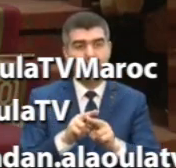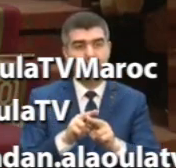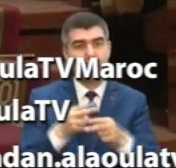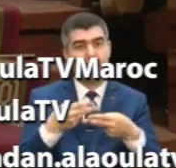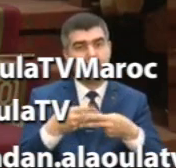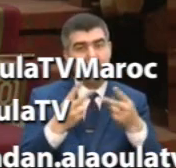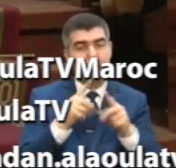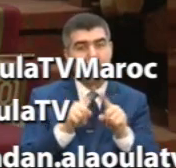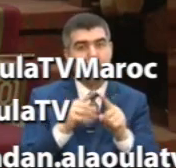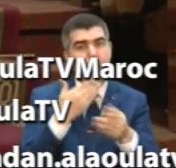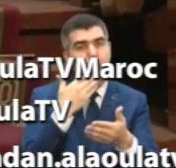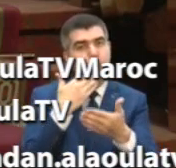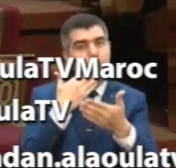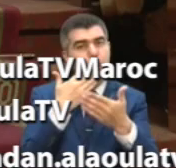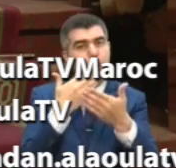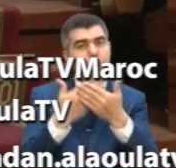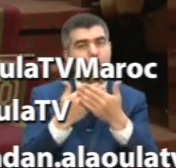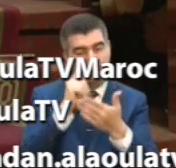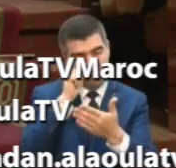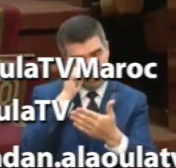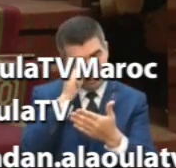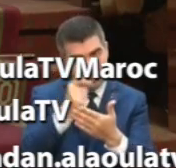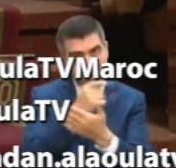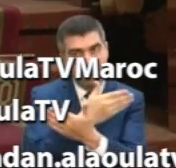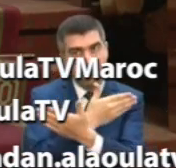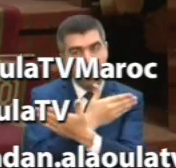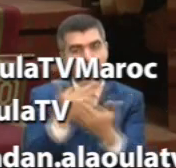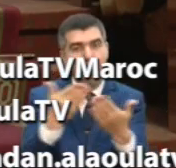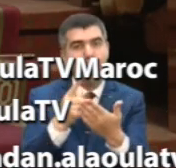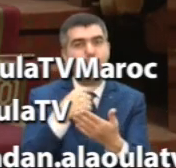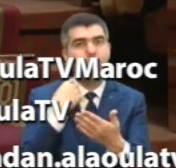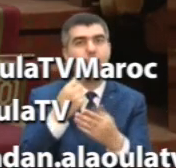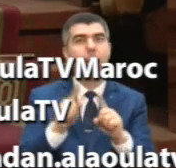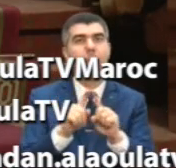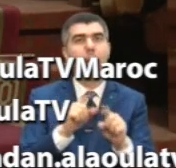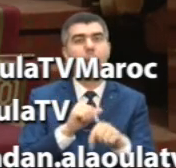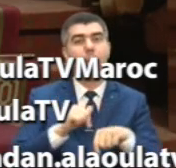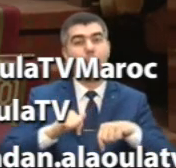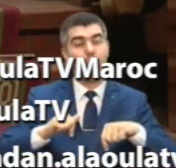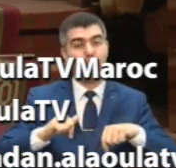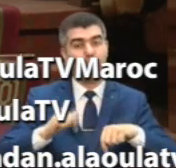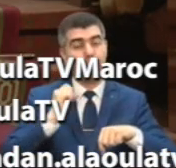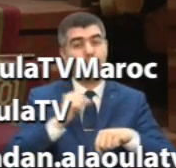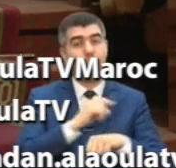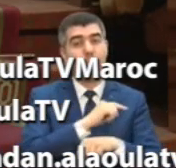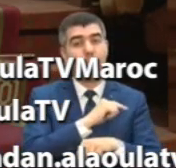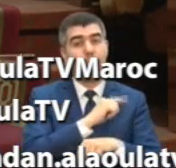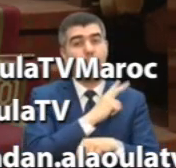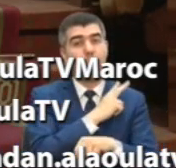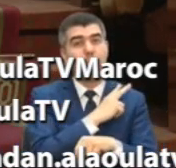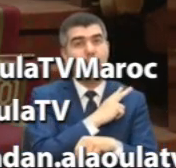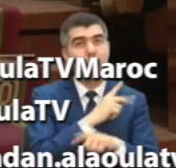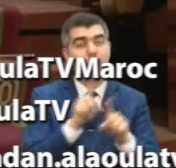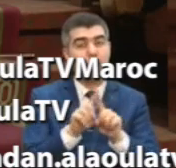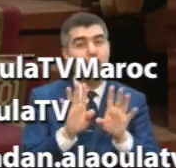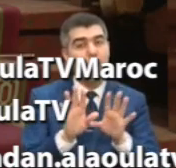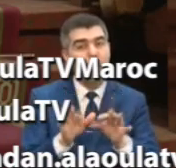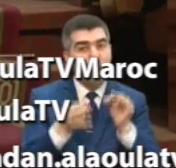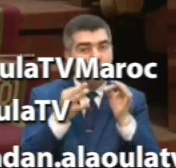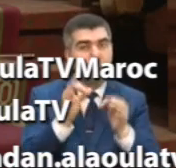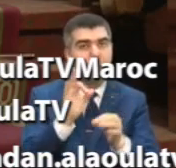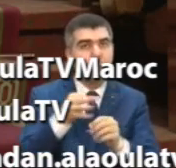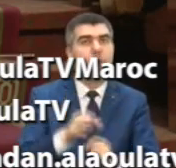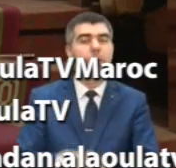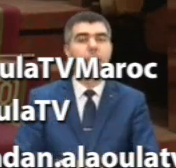كل الشكر والاحترام والتقدير والامتنان على هذا الحل اللي كان اللي قاموا به بلادنا،